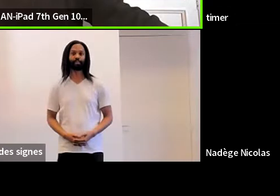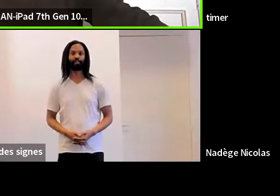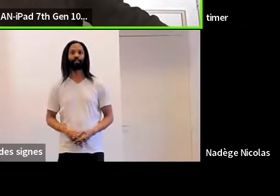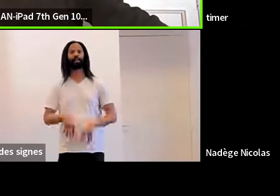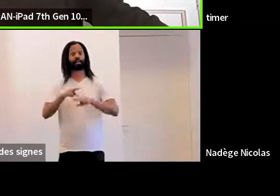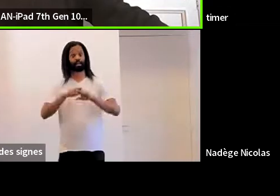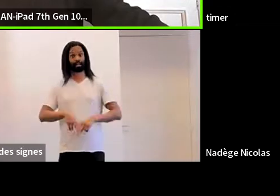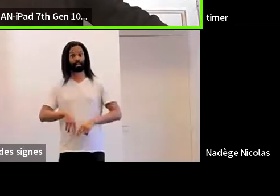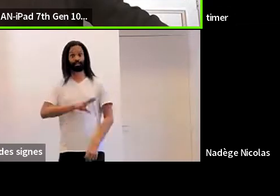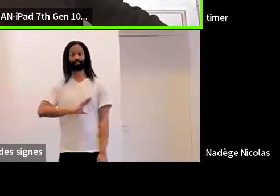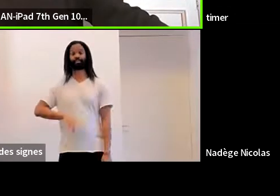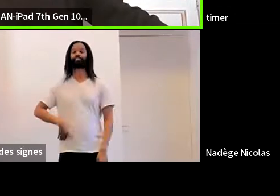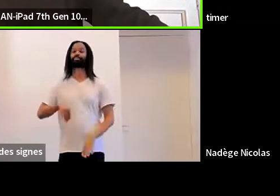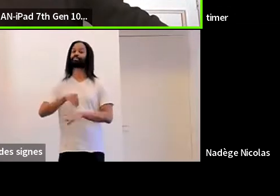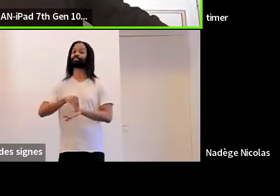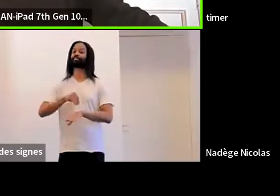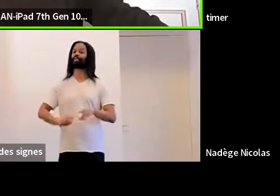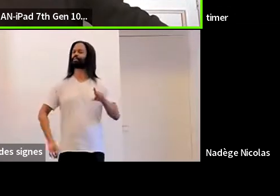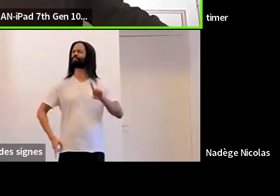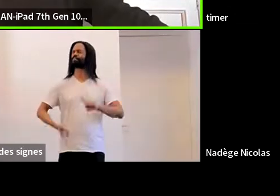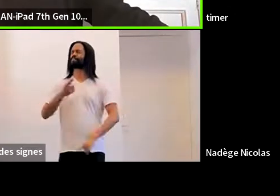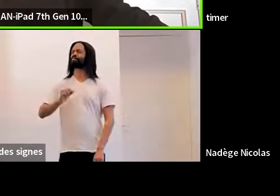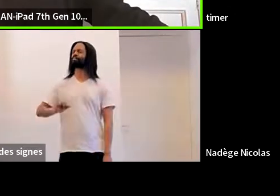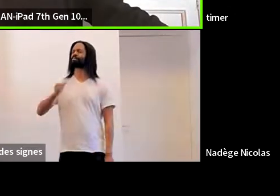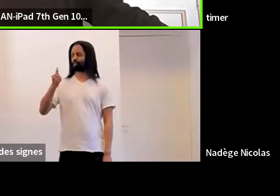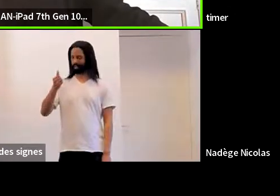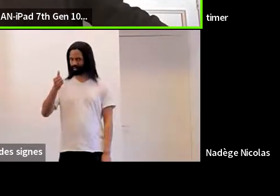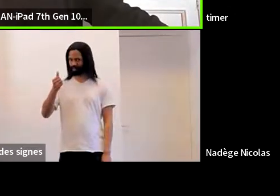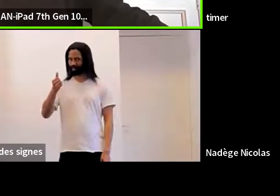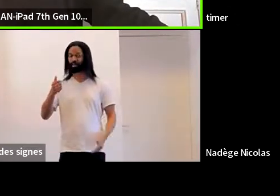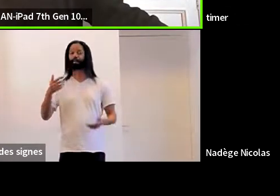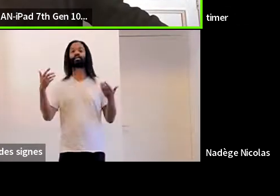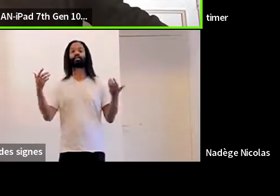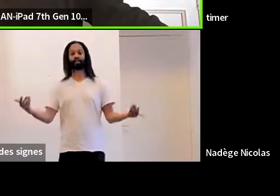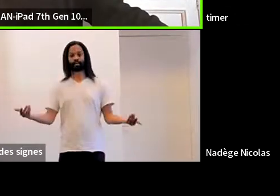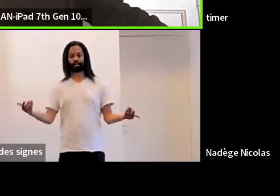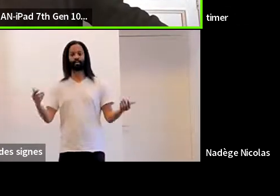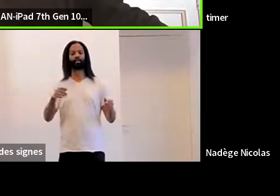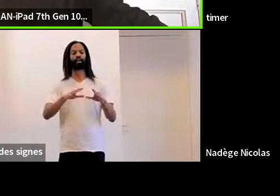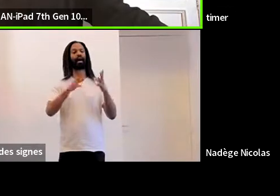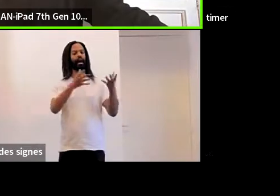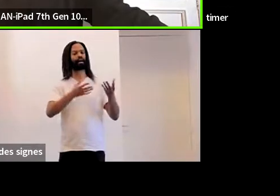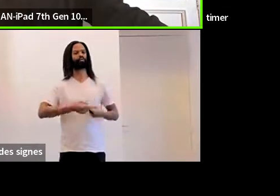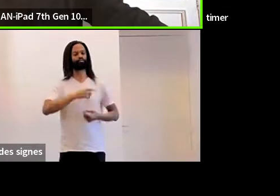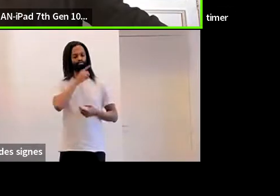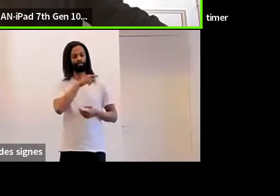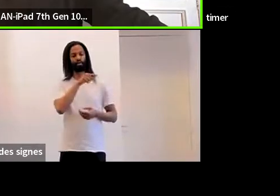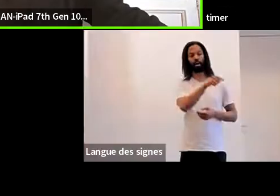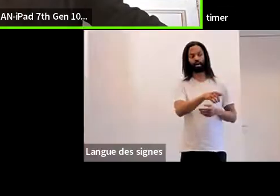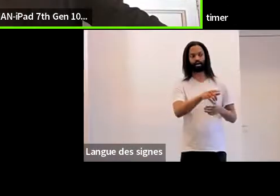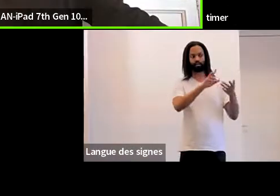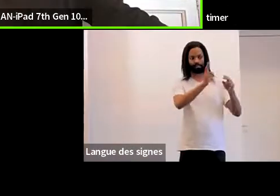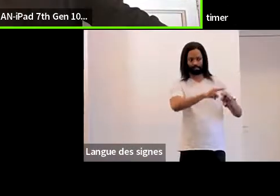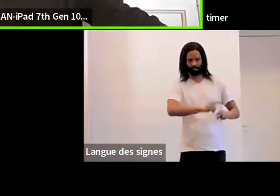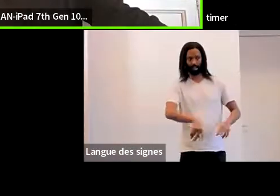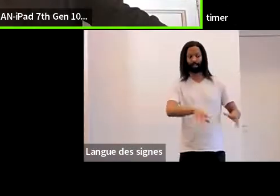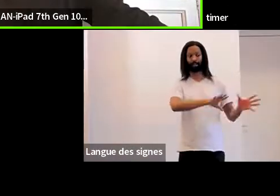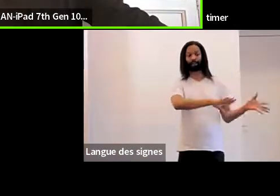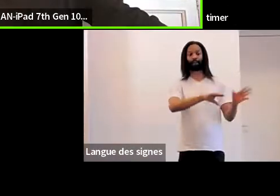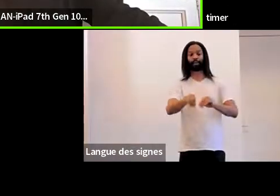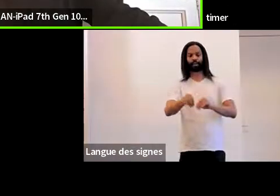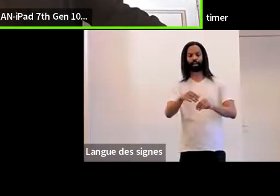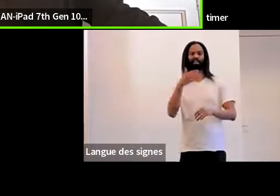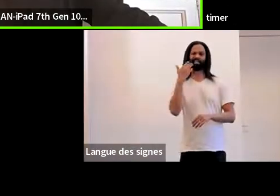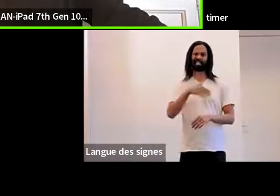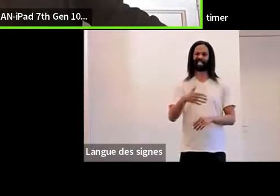plus importante, le projet de déménagement et de réaménagement de l'accueil de jour, qui connaît depuis quelques mois des